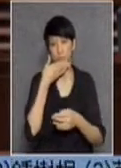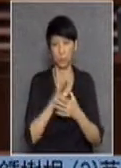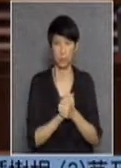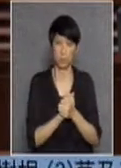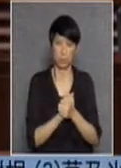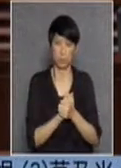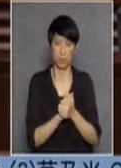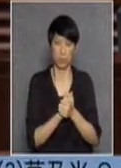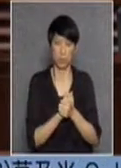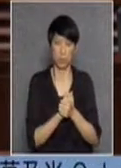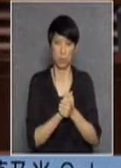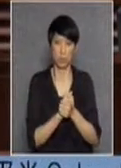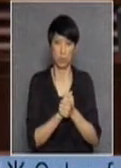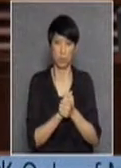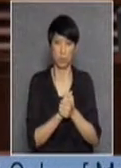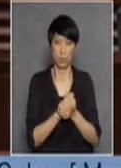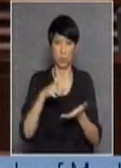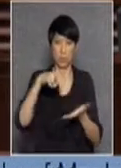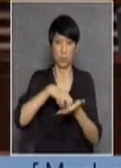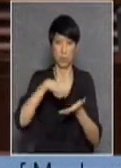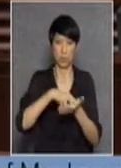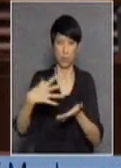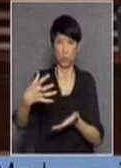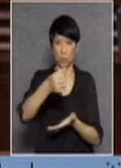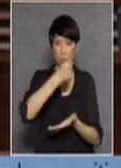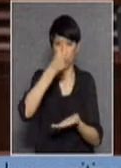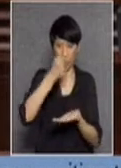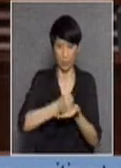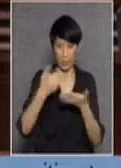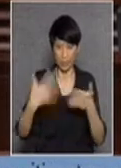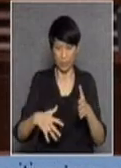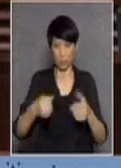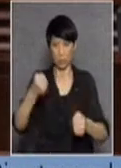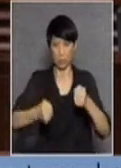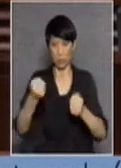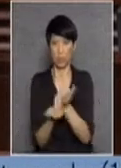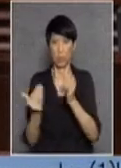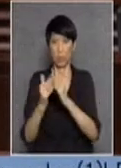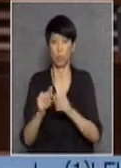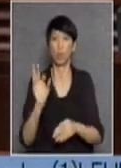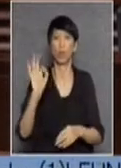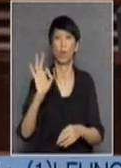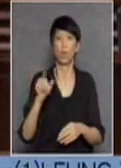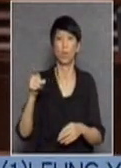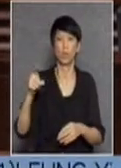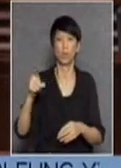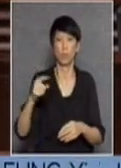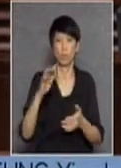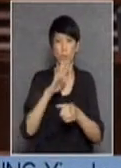徒孙啊，攞咗个牌之后，驾驶学院就话得啦，年资高啲我就炒